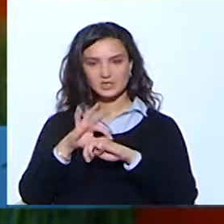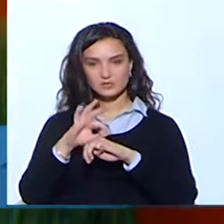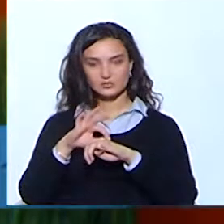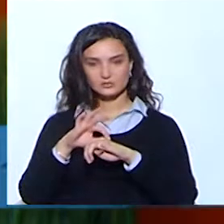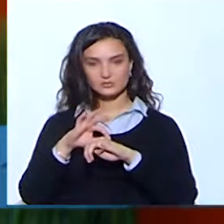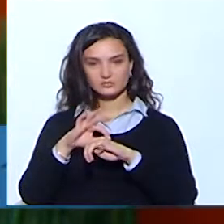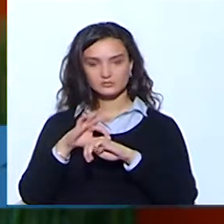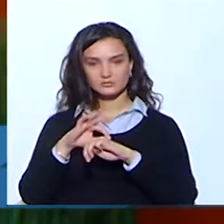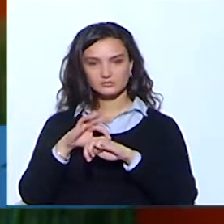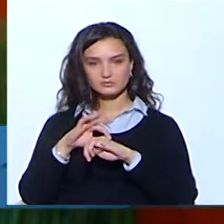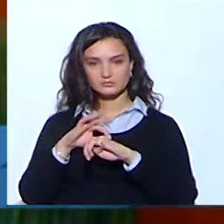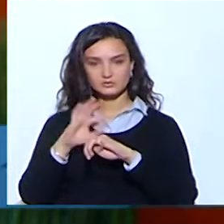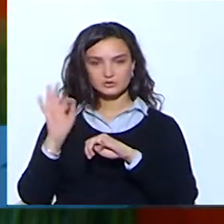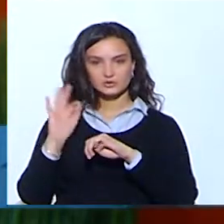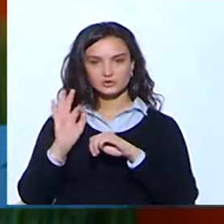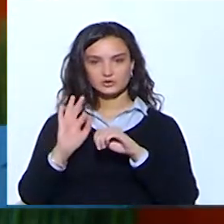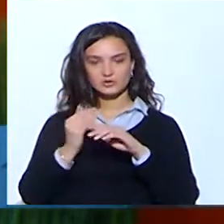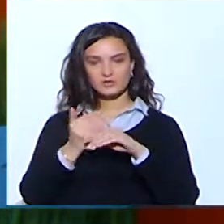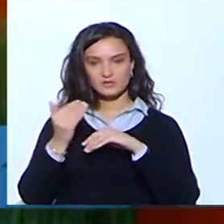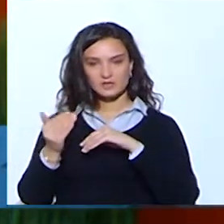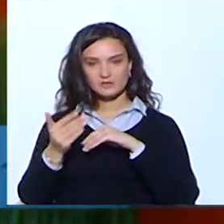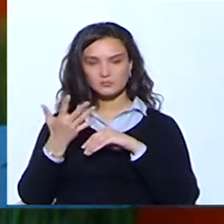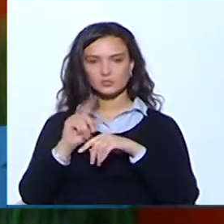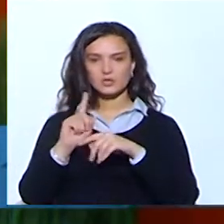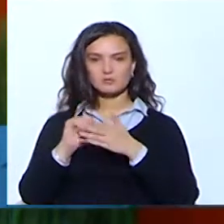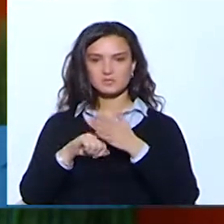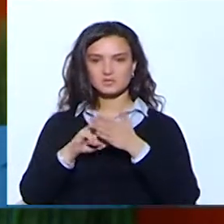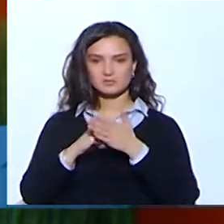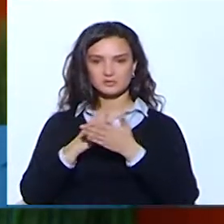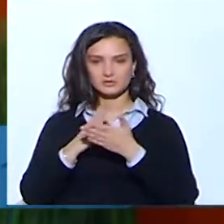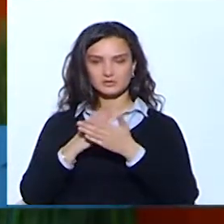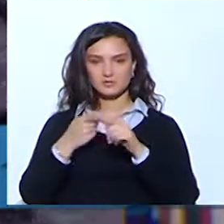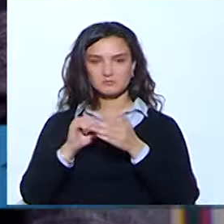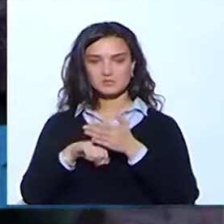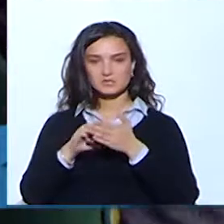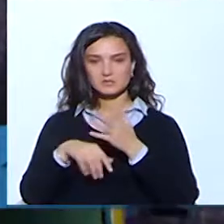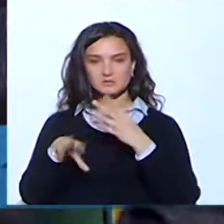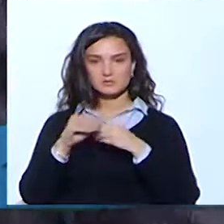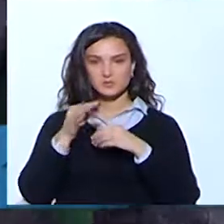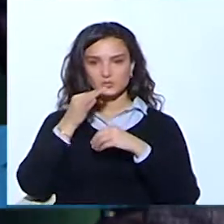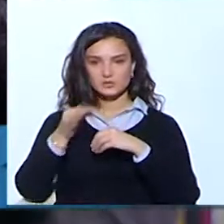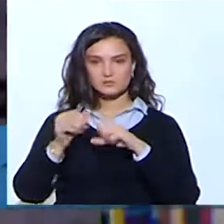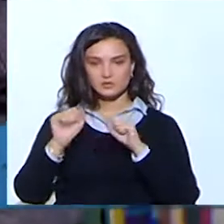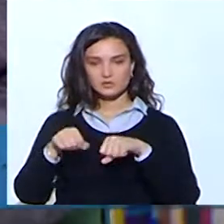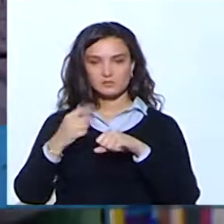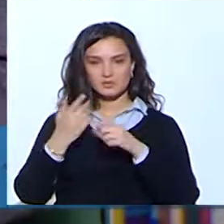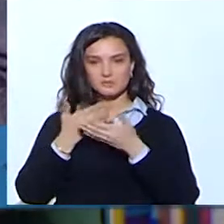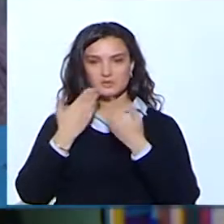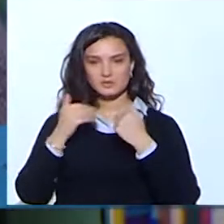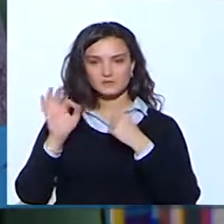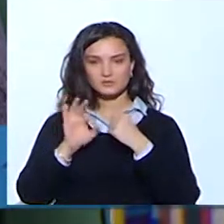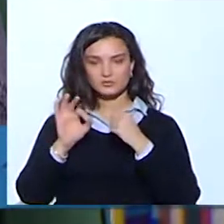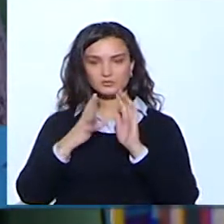დიაგნოზს, ხშირად ვაგვიანებთ, თუ რა მიზეზებია ბატონო? ამ მიზეზებზე პასუხისგაცემა შეიძლება